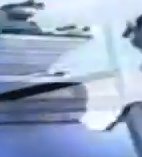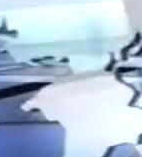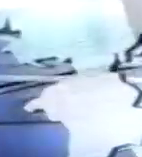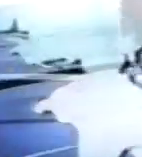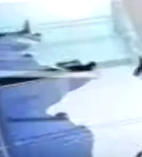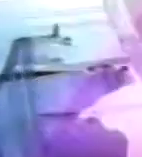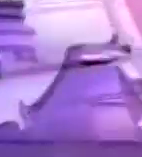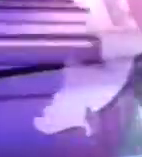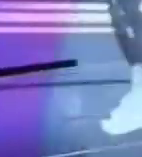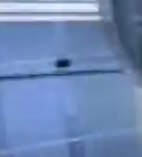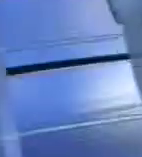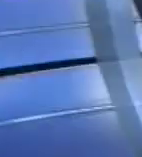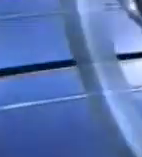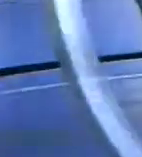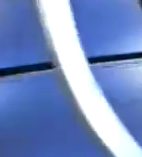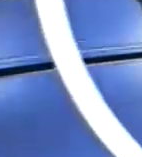Дякую.